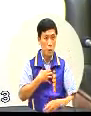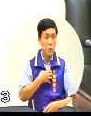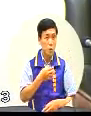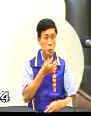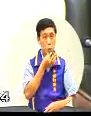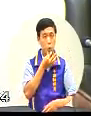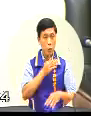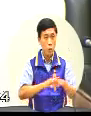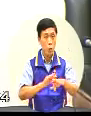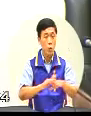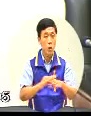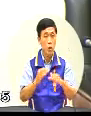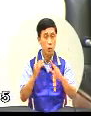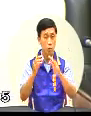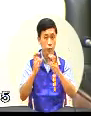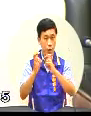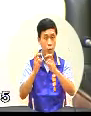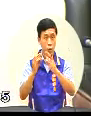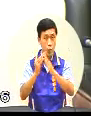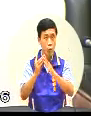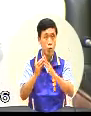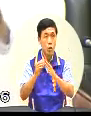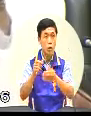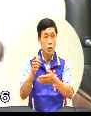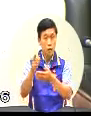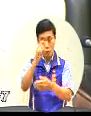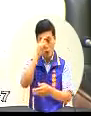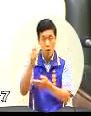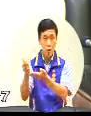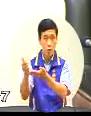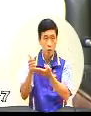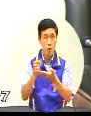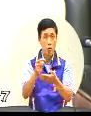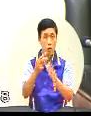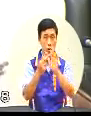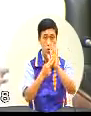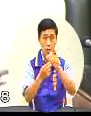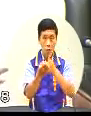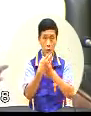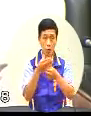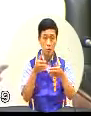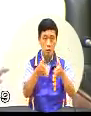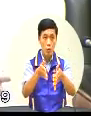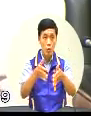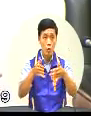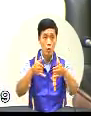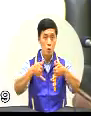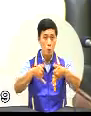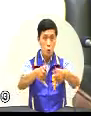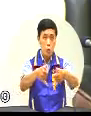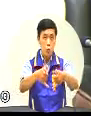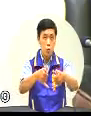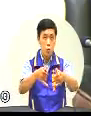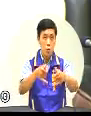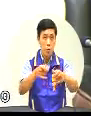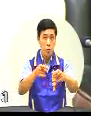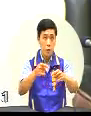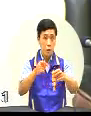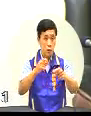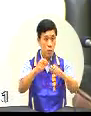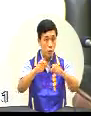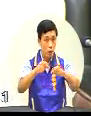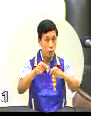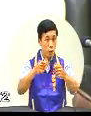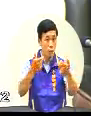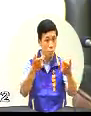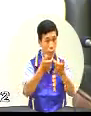长，你可以跟我们再做一个简单的说明，你们这条路有任何的一个交通的一个配置吗？包括我们的交通局